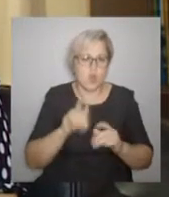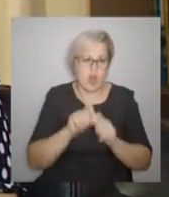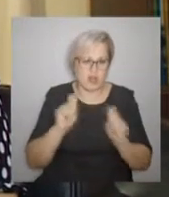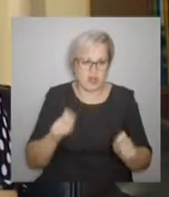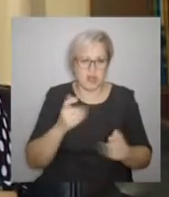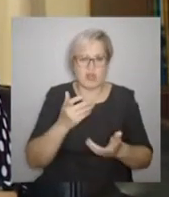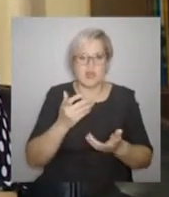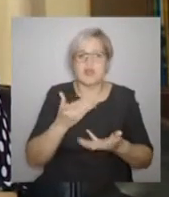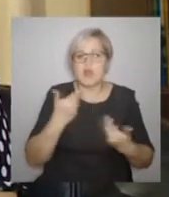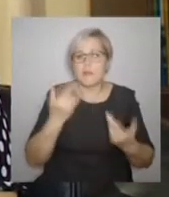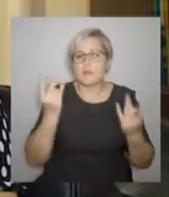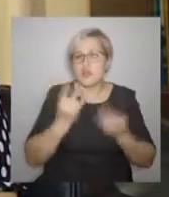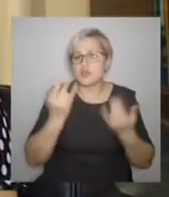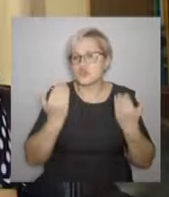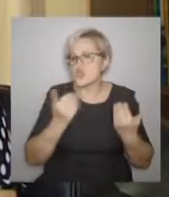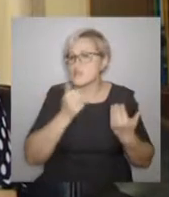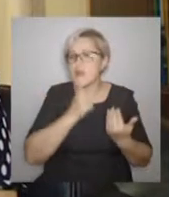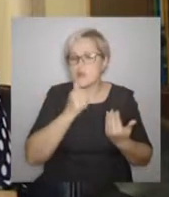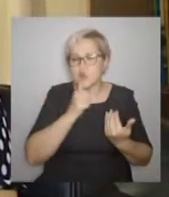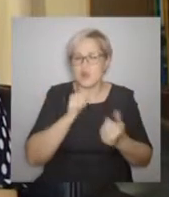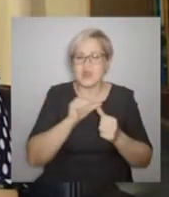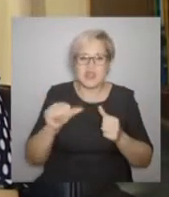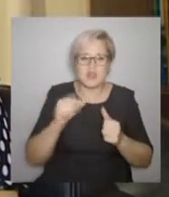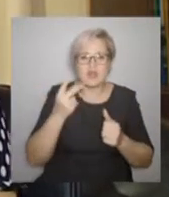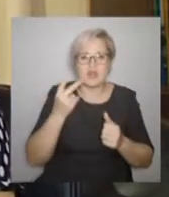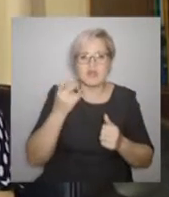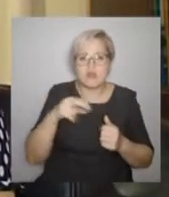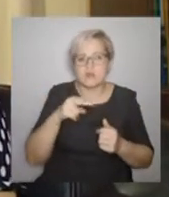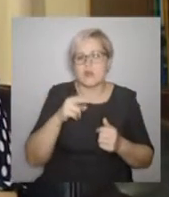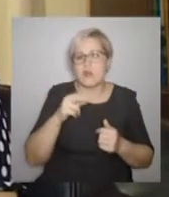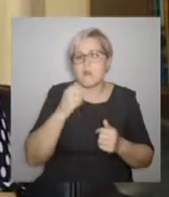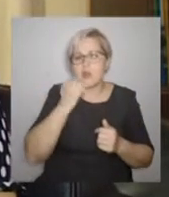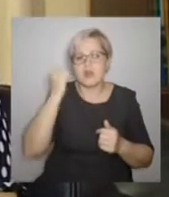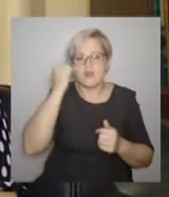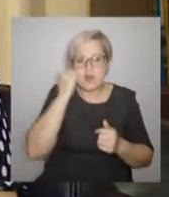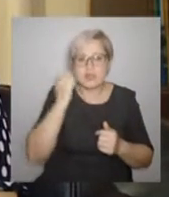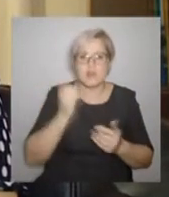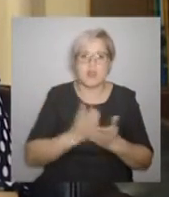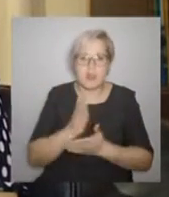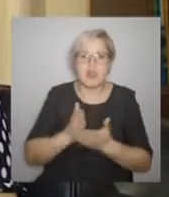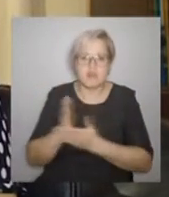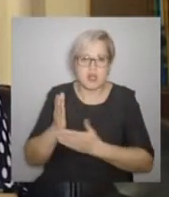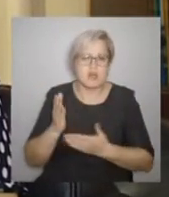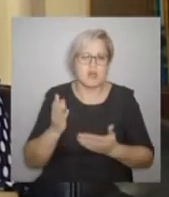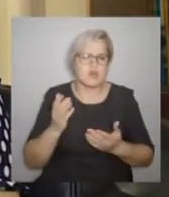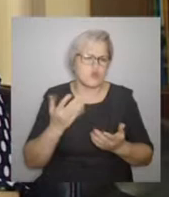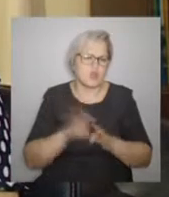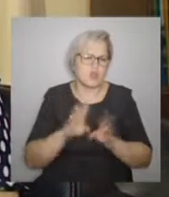хотелось бы, чтобы увеличить, например, даже дети к нам приходят на какое-то время, и в дальнейшем